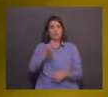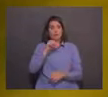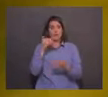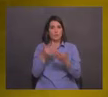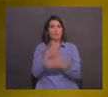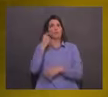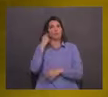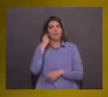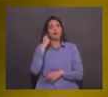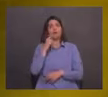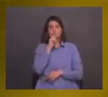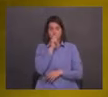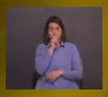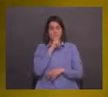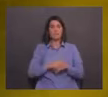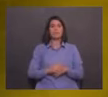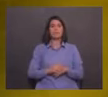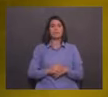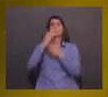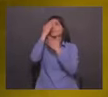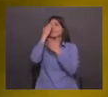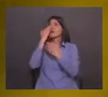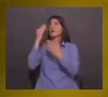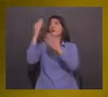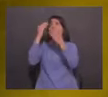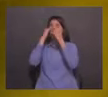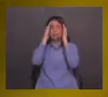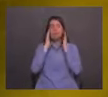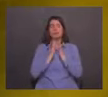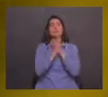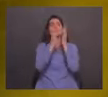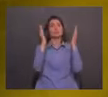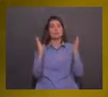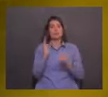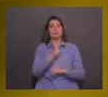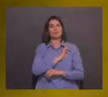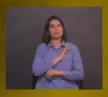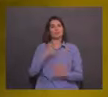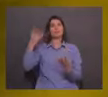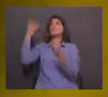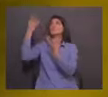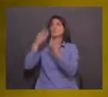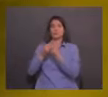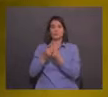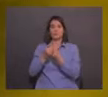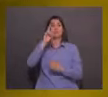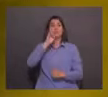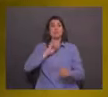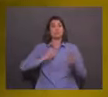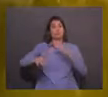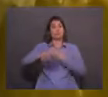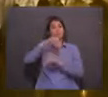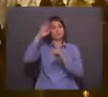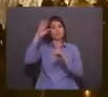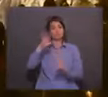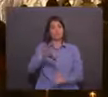da nostra morte. Amen. Ave Maria, piena di grazia, il Signore è con te. Tu sei benedetta fra